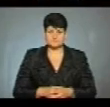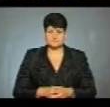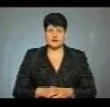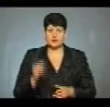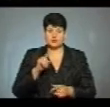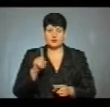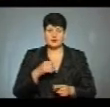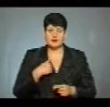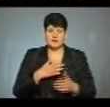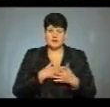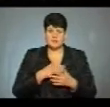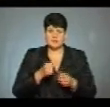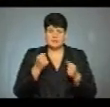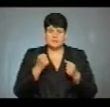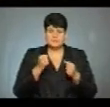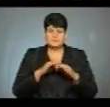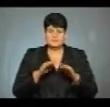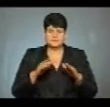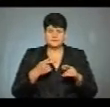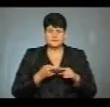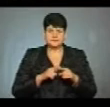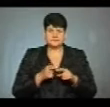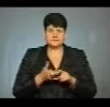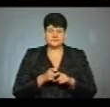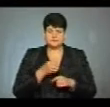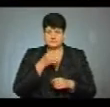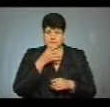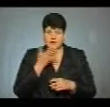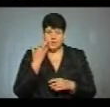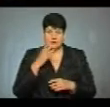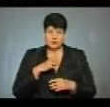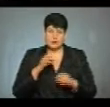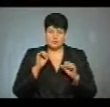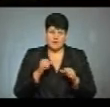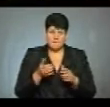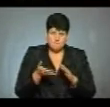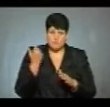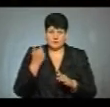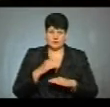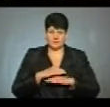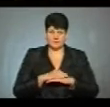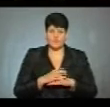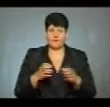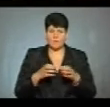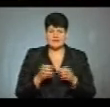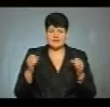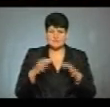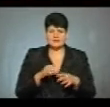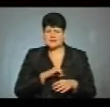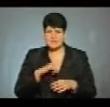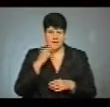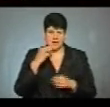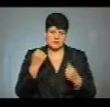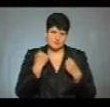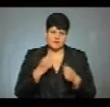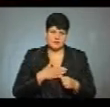Я люблю спорт з дитинства, це мені дуже подобається. Ну і була нагода пропустити пару уроків. В команді зібрані самі кращі